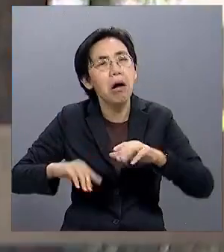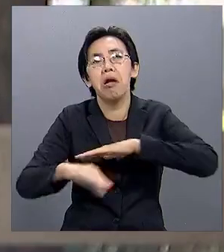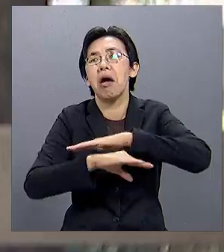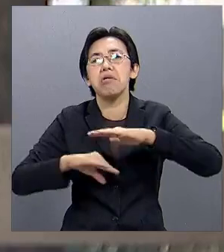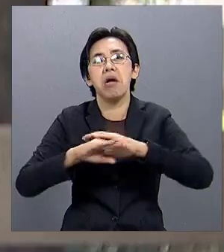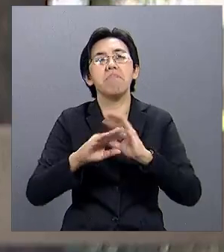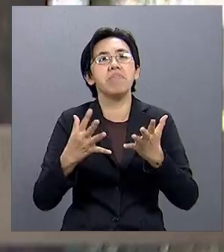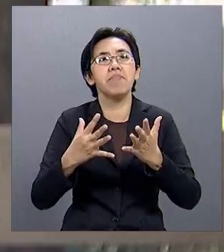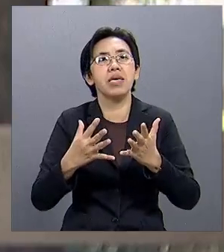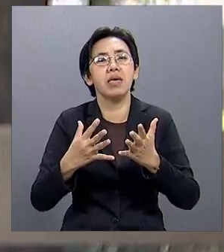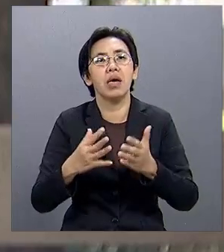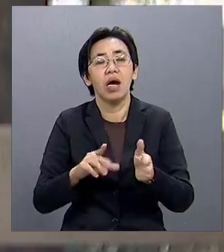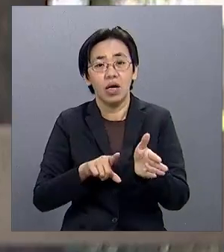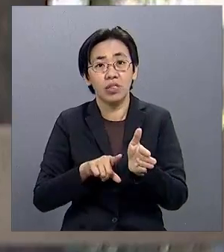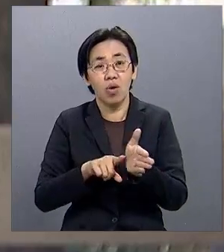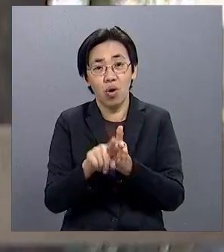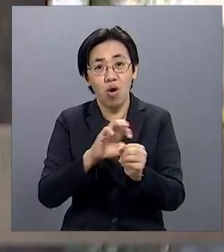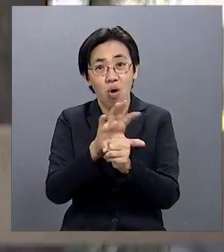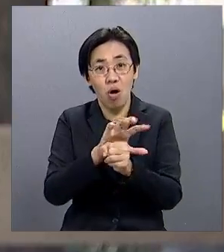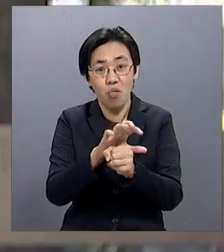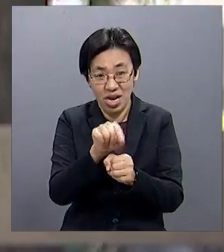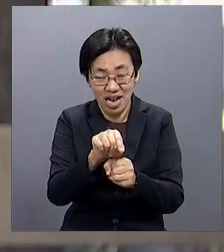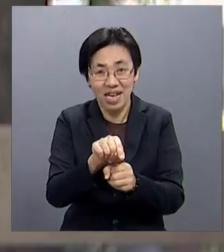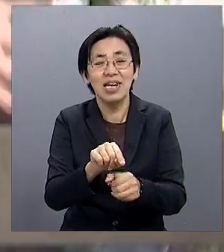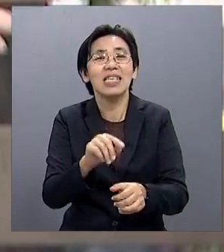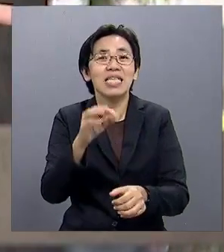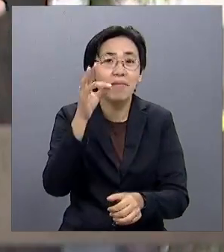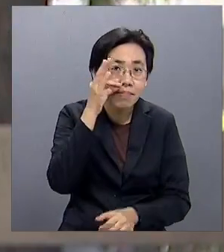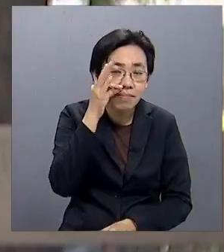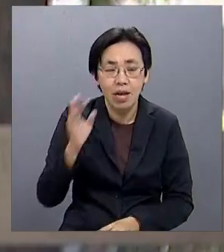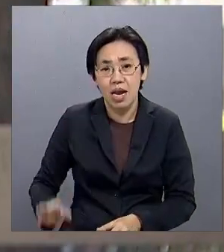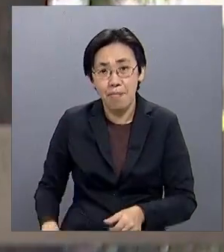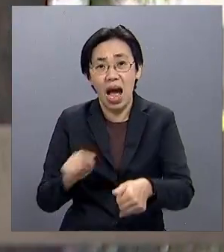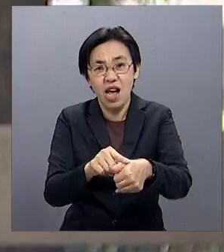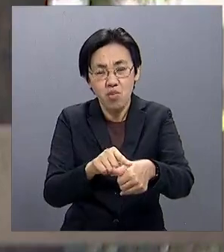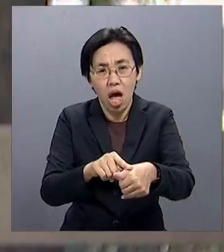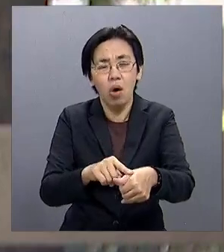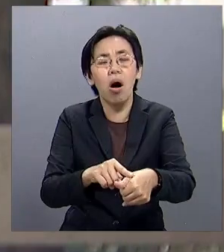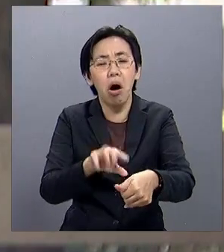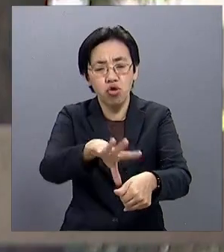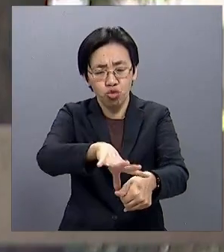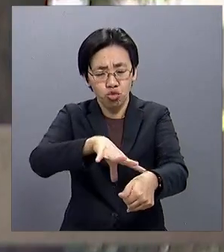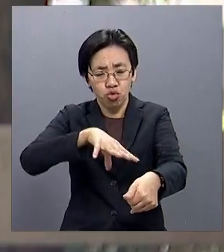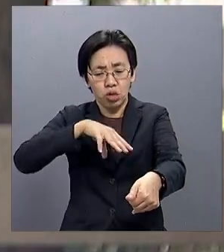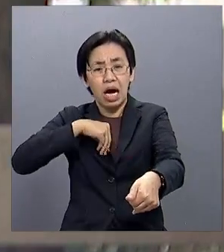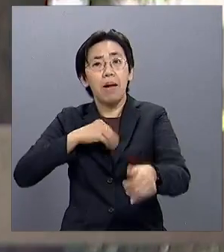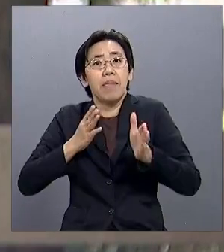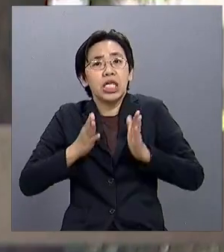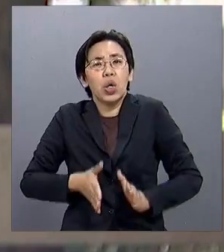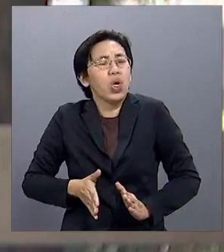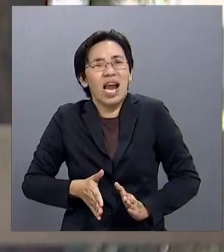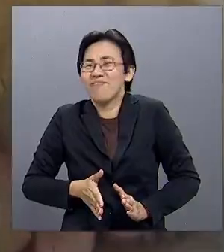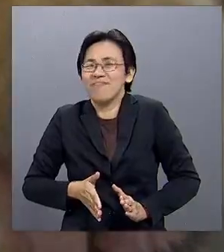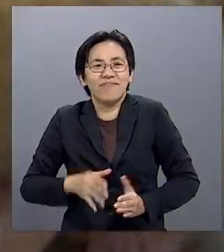ไวรัสโควิด-19 ที่ติดไปในสุนัขและแมวเนี่ยจะไปถึงมนุษย์เพราะฉะนั้นไม่ต้องเป็นห่วงห่วงอย่